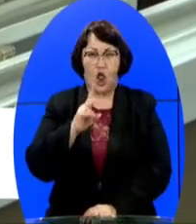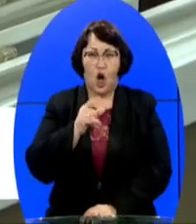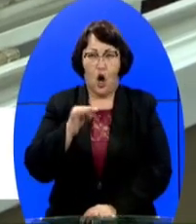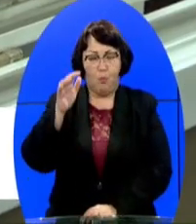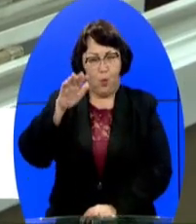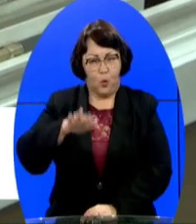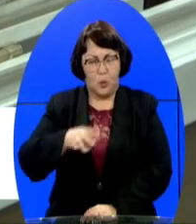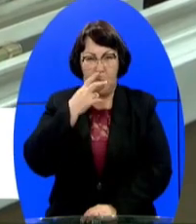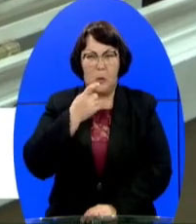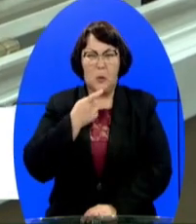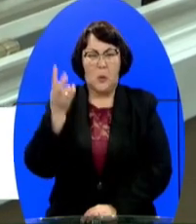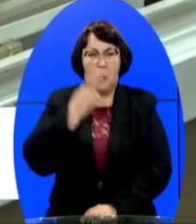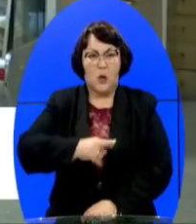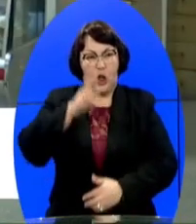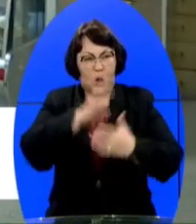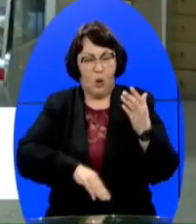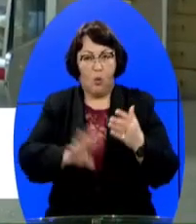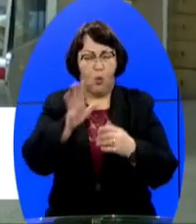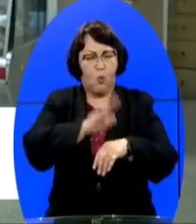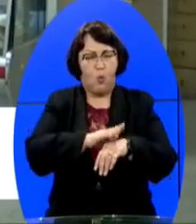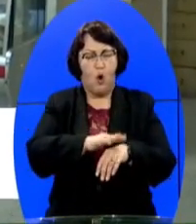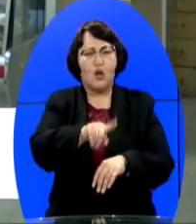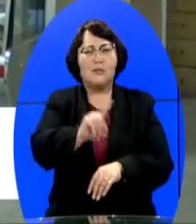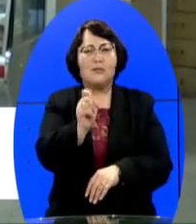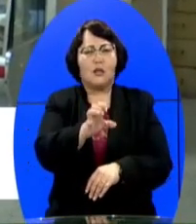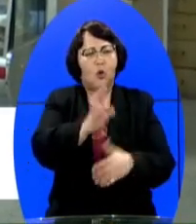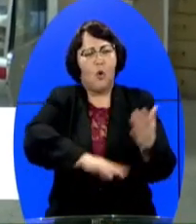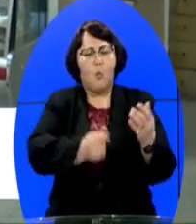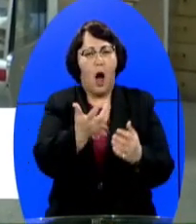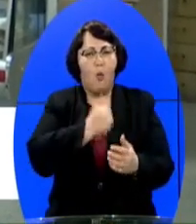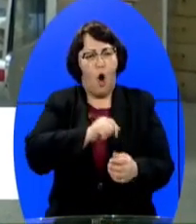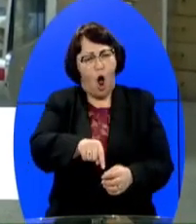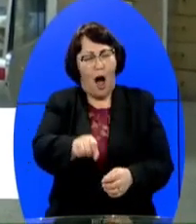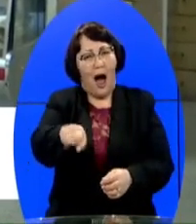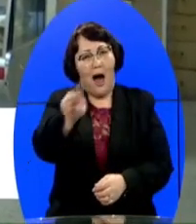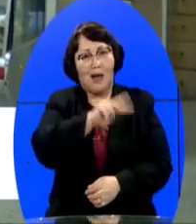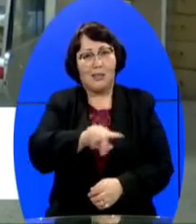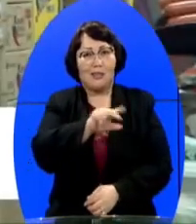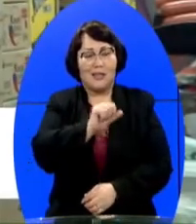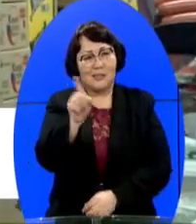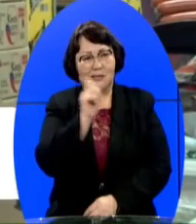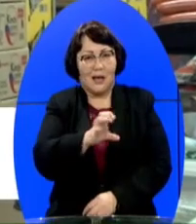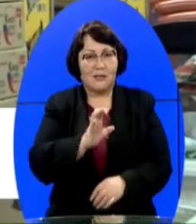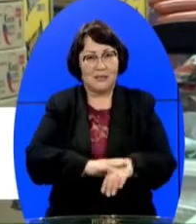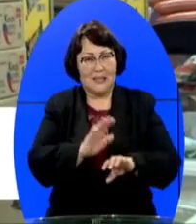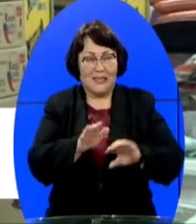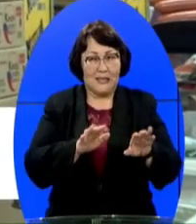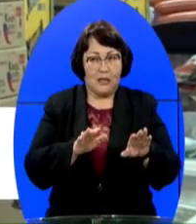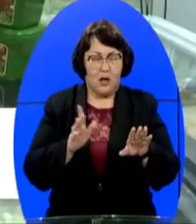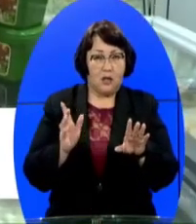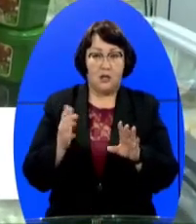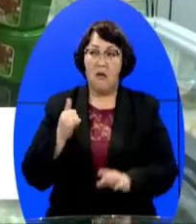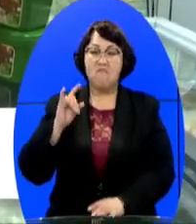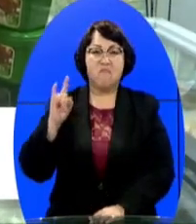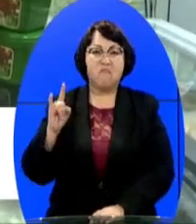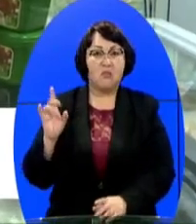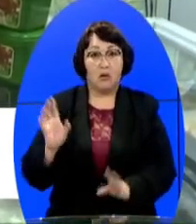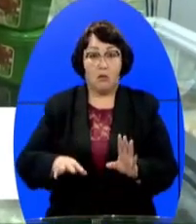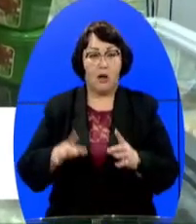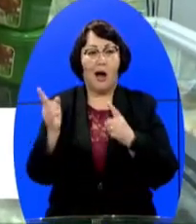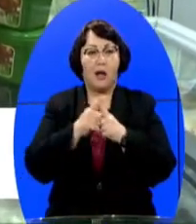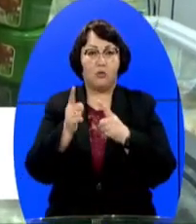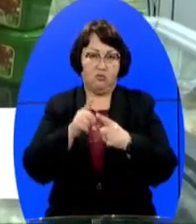торгуул шийтгэл ноогдуулахгүйгээр зөрчлийг арилгуулах талаар ажиллаж байгаа. Гэвч зайлшгүй арга хэмжээ авахаас өөр аргагүй нөхцөлд хатуу арга хэмжээг авч